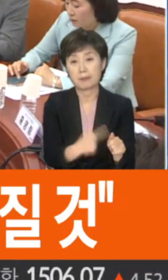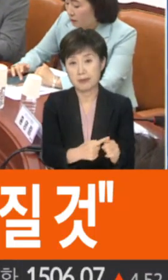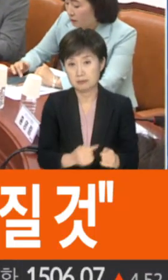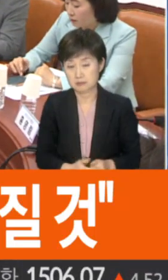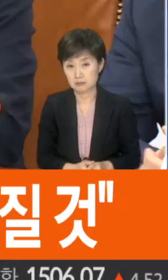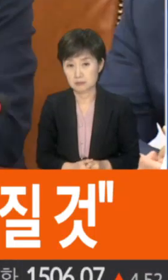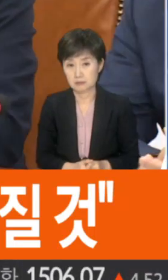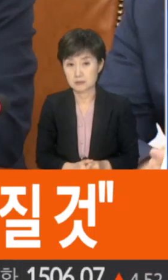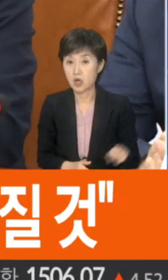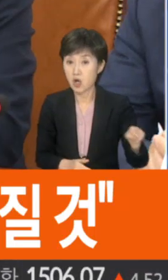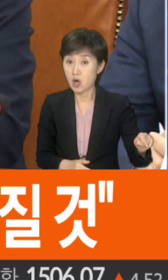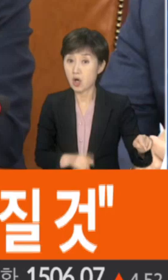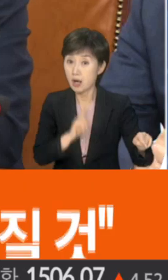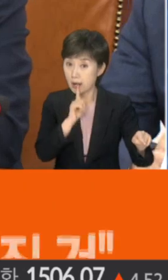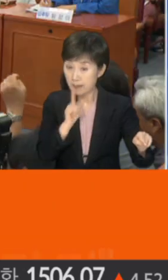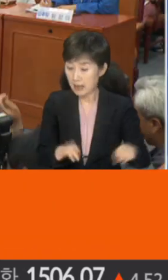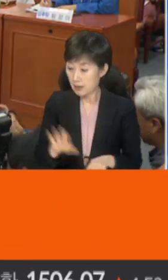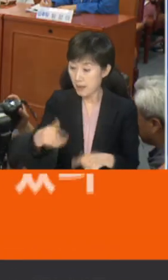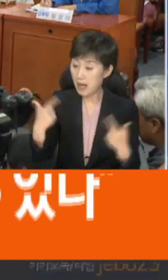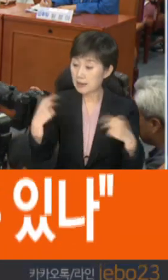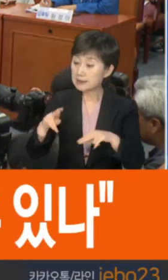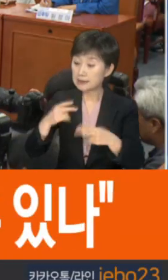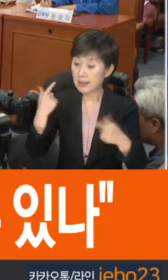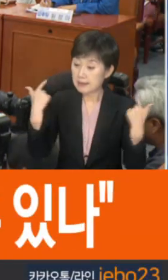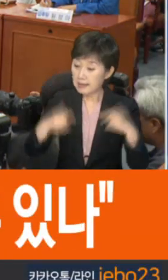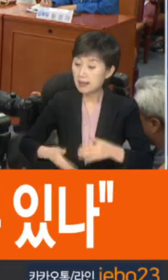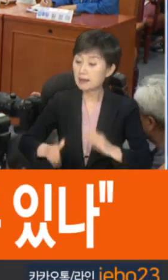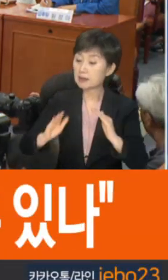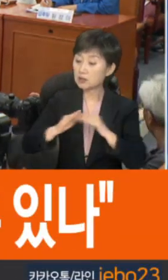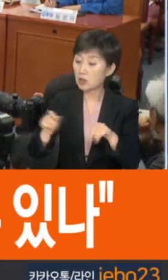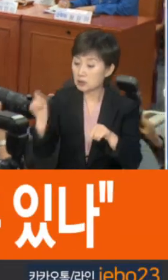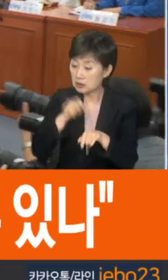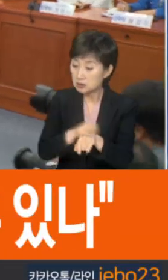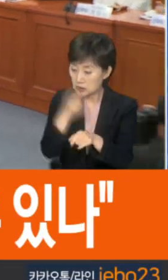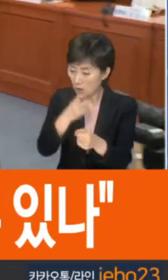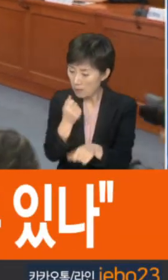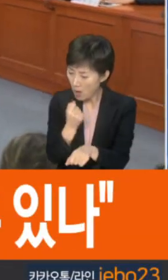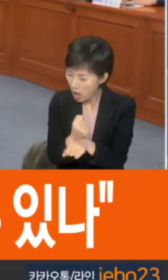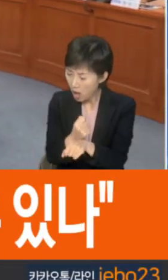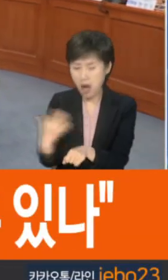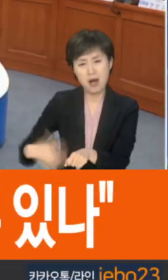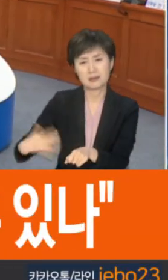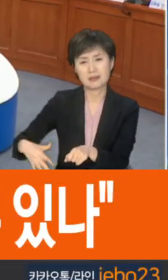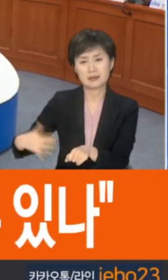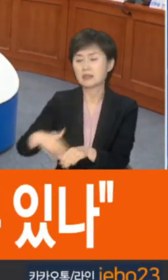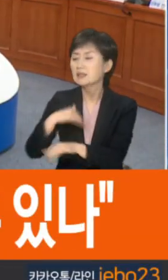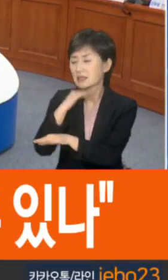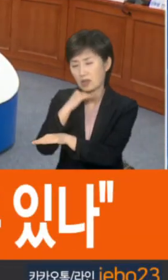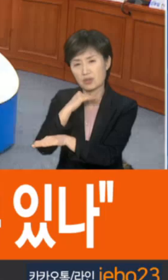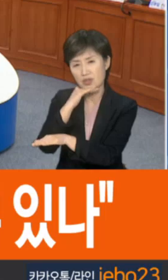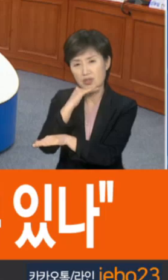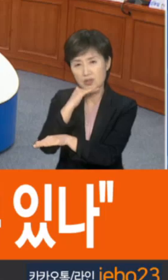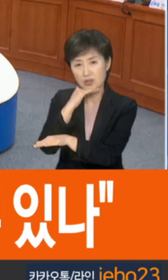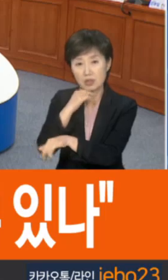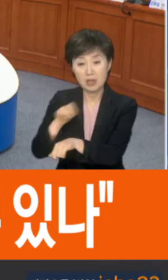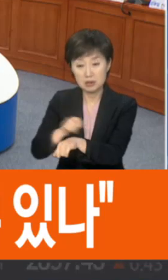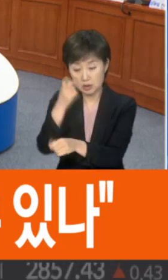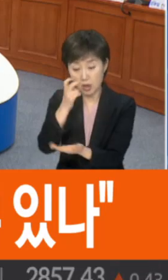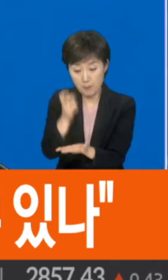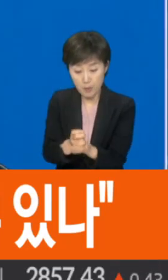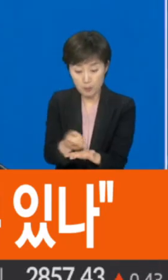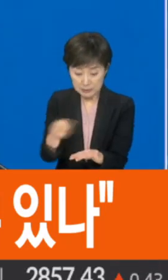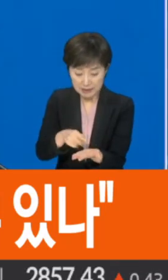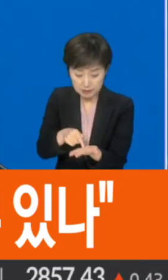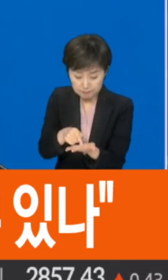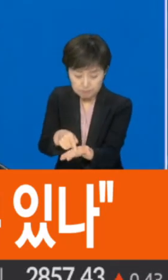비판했습니다. 민주당 지도부는 상설 특검을 검토할 단계는 아니라며 일단은 선을 그었고요. 특검법 추진을